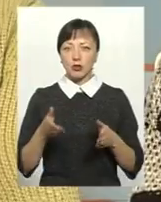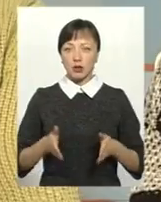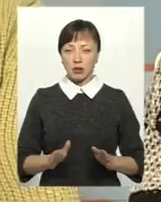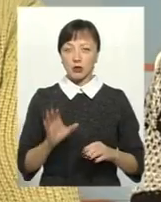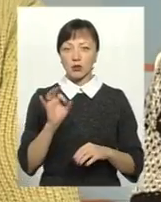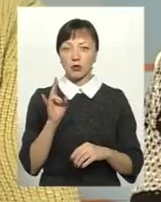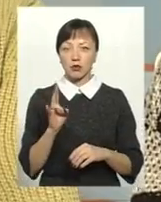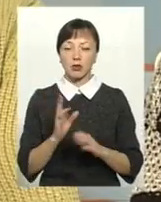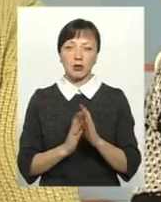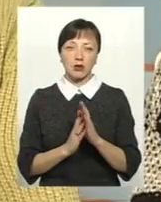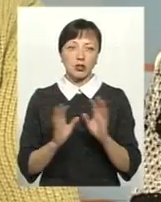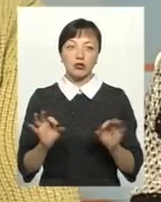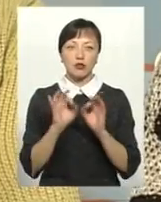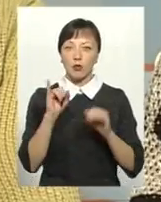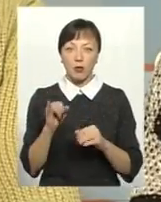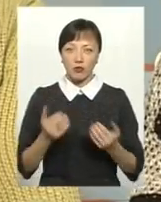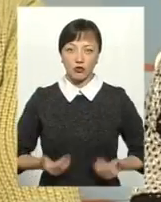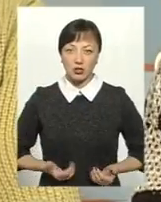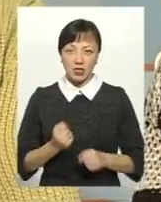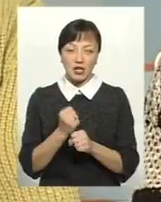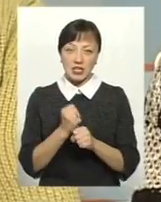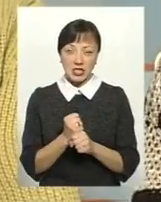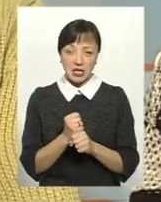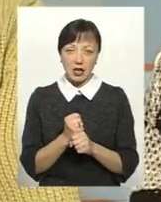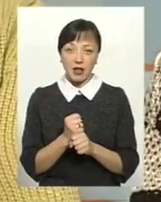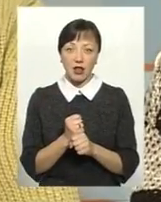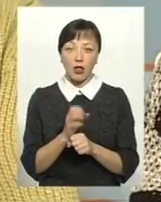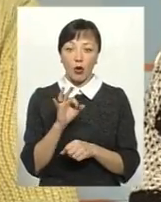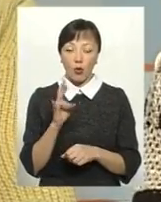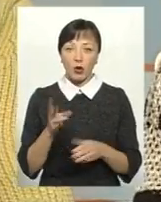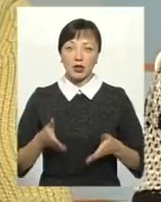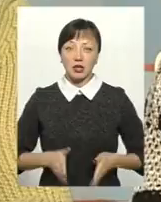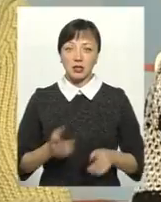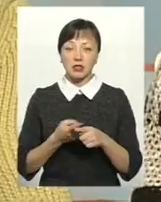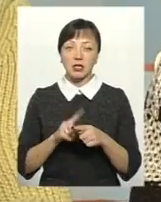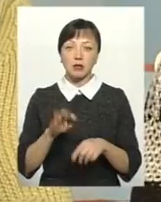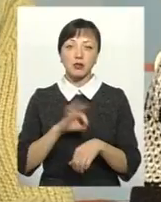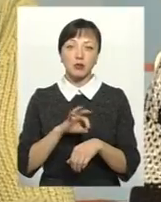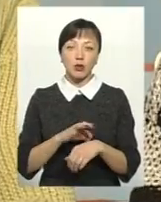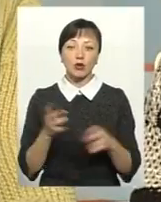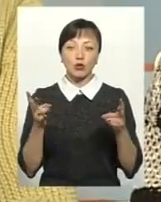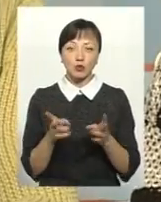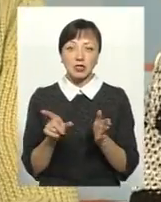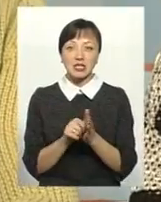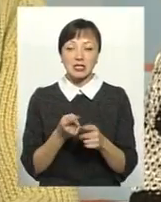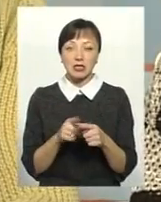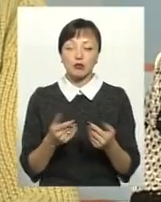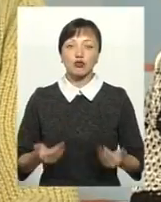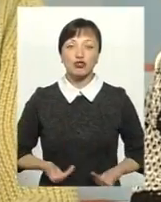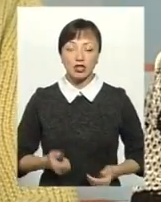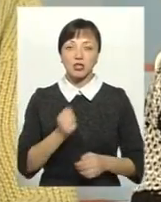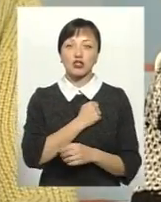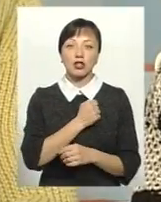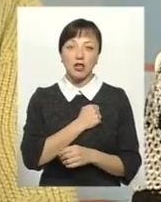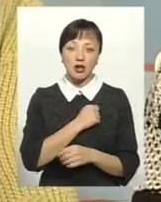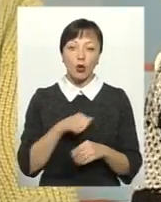он, ну, по сути, он ничего плохого в жизни не сделал, но он родился с этим заболеванием, ему нужно с этим жить. И, к